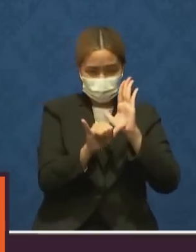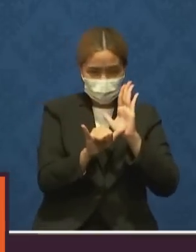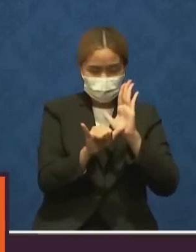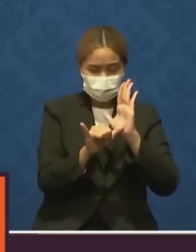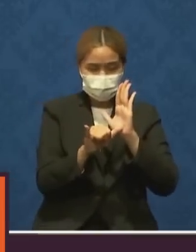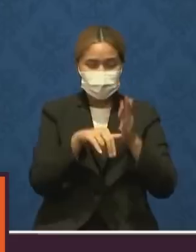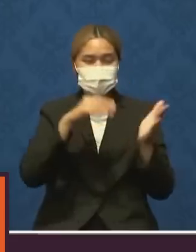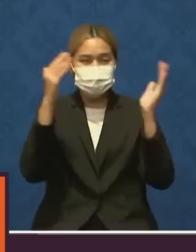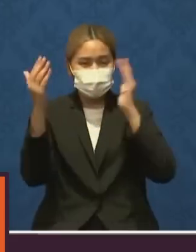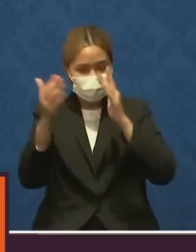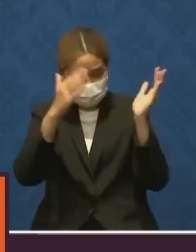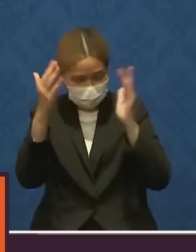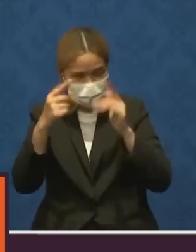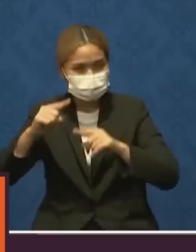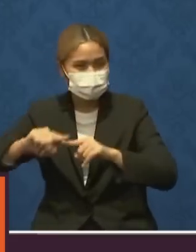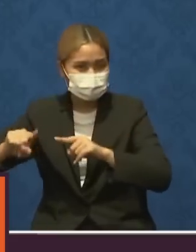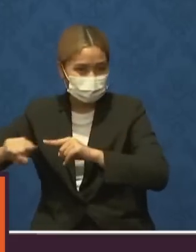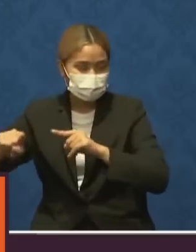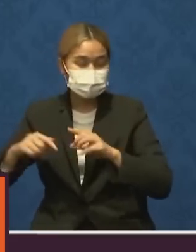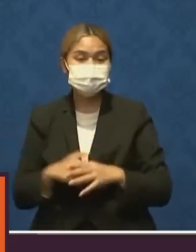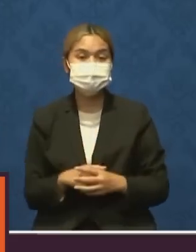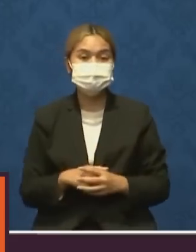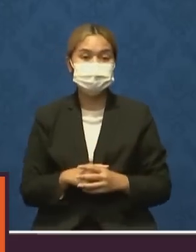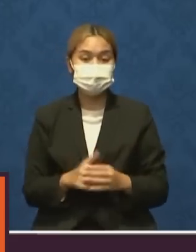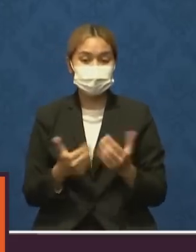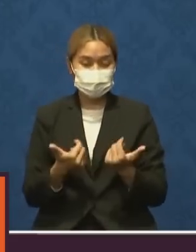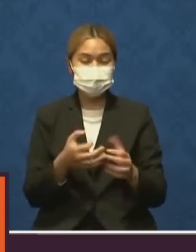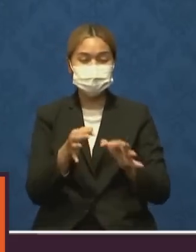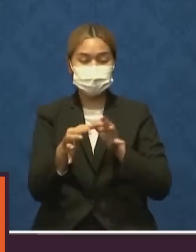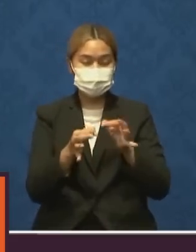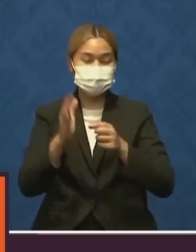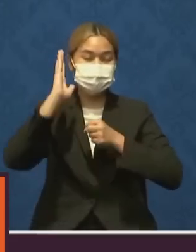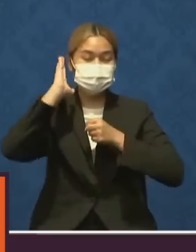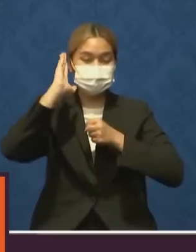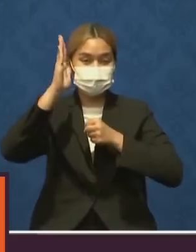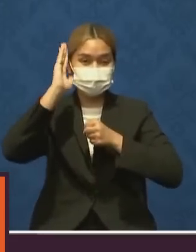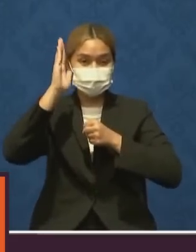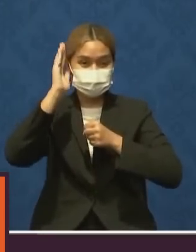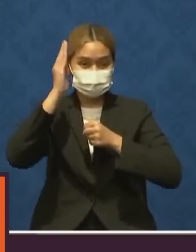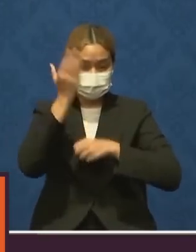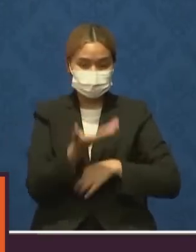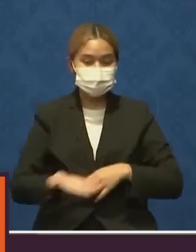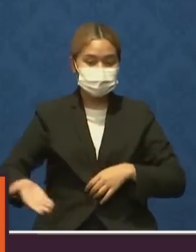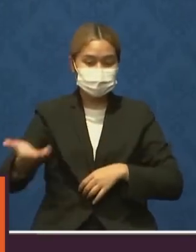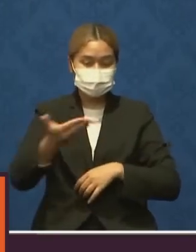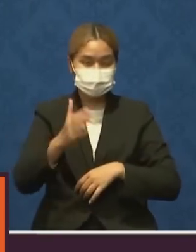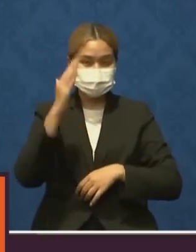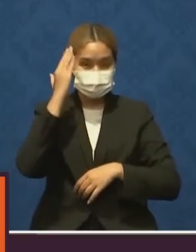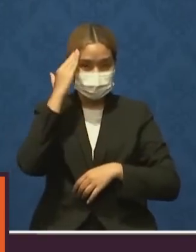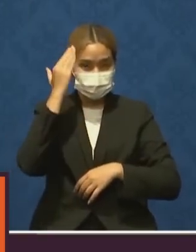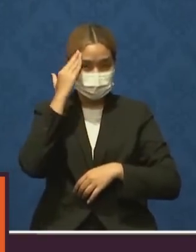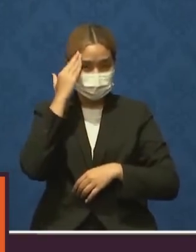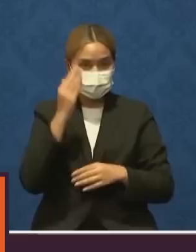ผมขอ amplifier teachings of วั